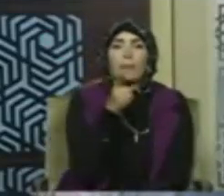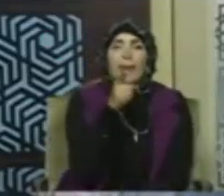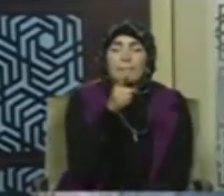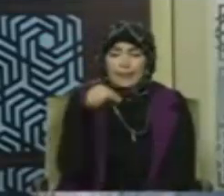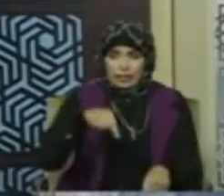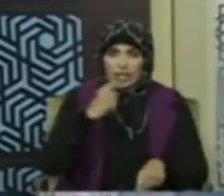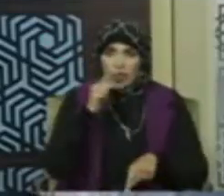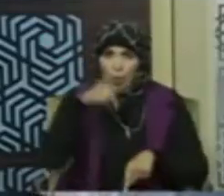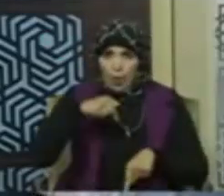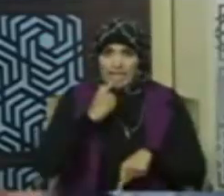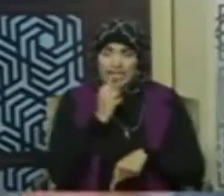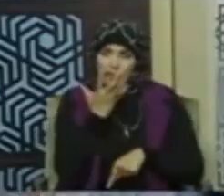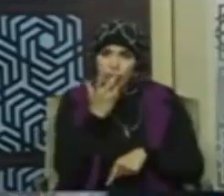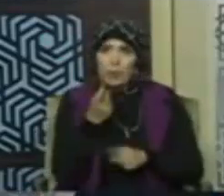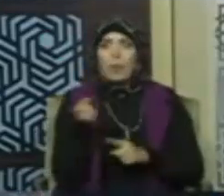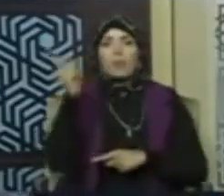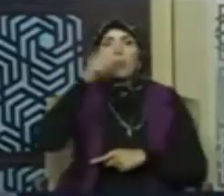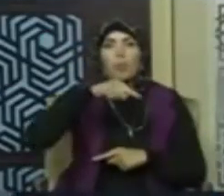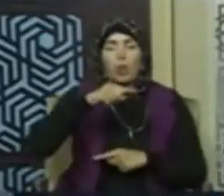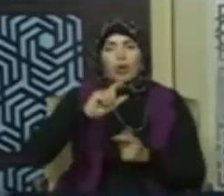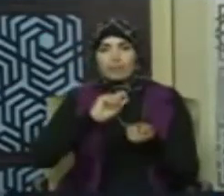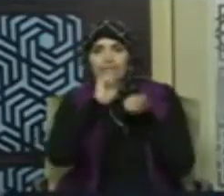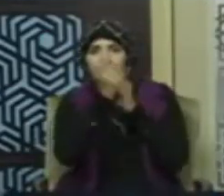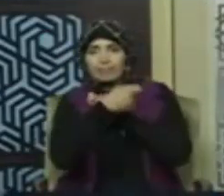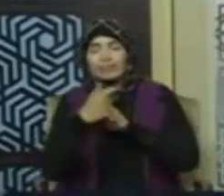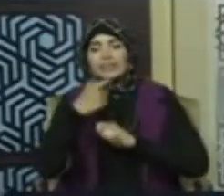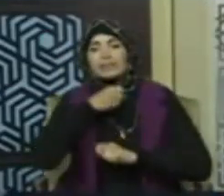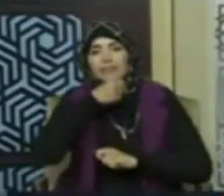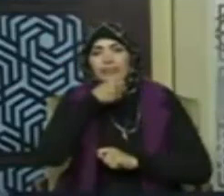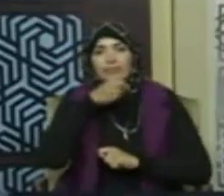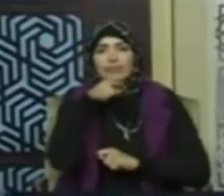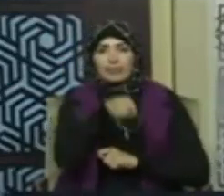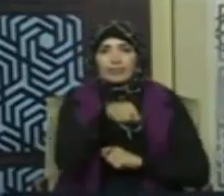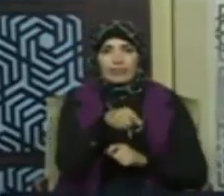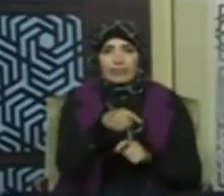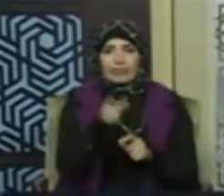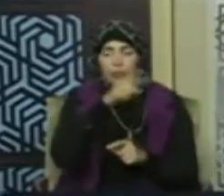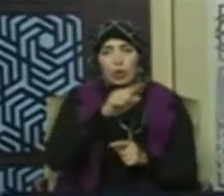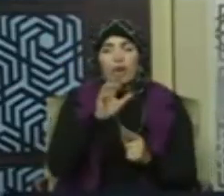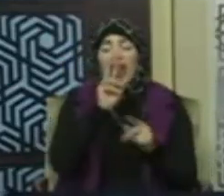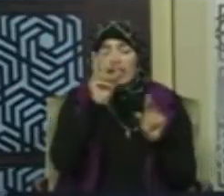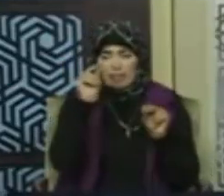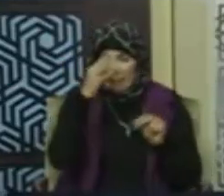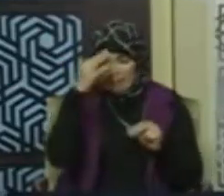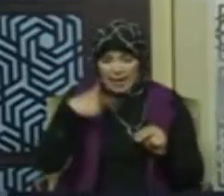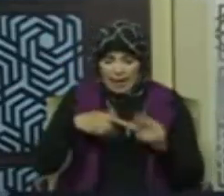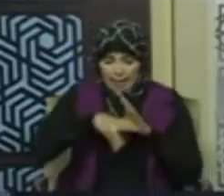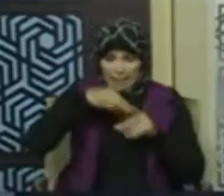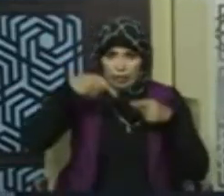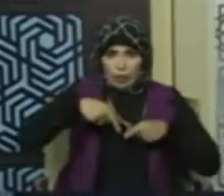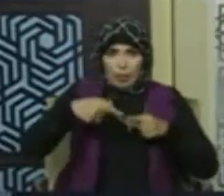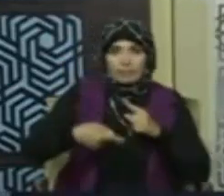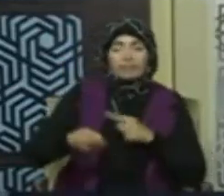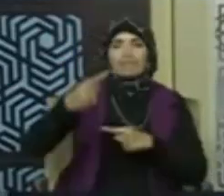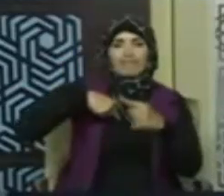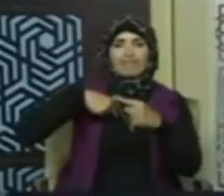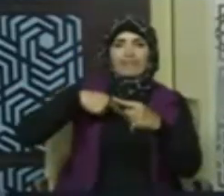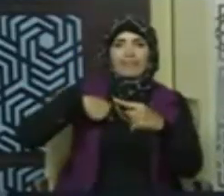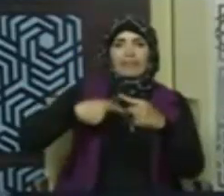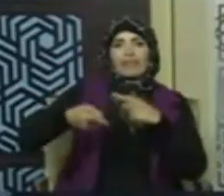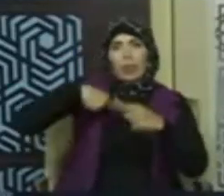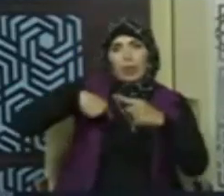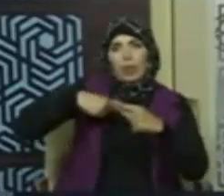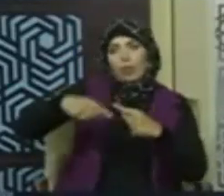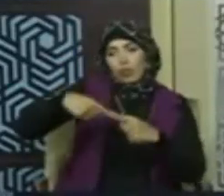وستكونون كبار السن في الغد، وكما تدين تدان، افعل ما شئت، العادات